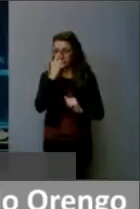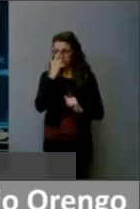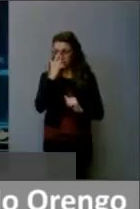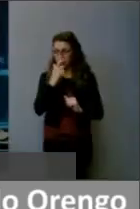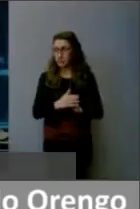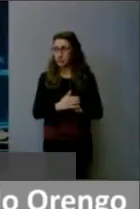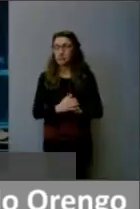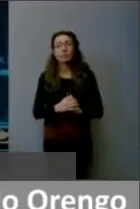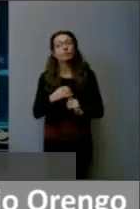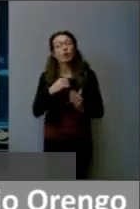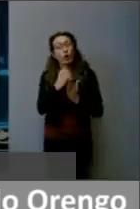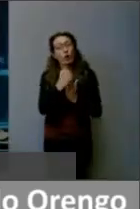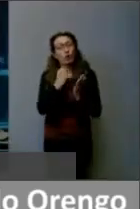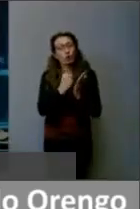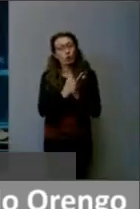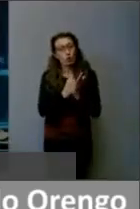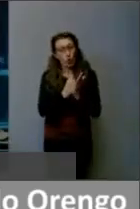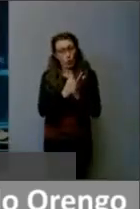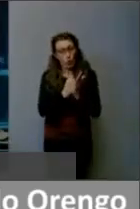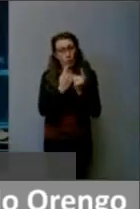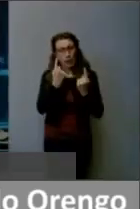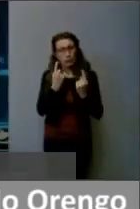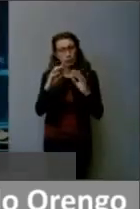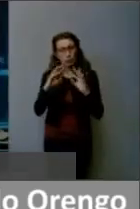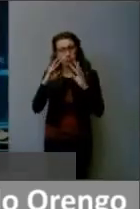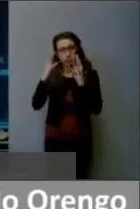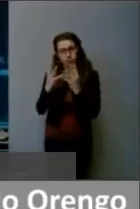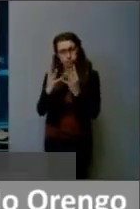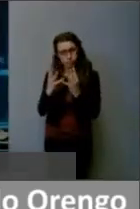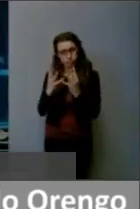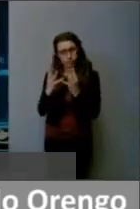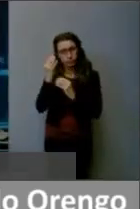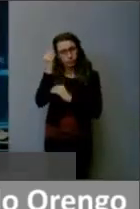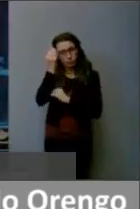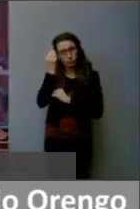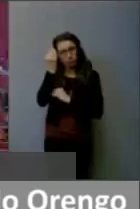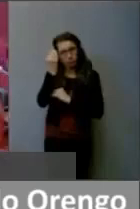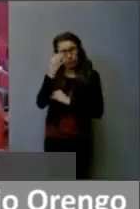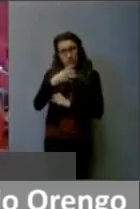Sul documento affidiamo il parere della Giunta all'assessore Campora. Prego, assessore.